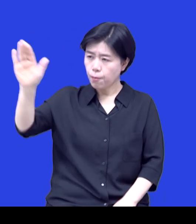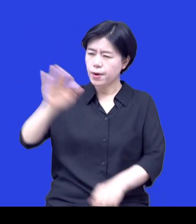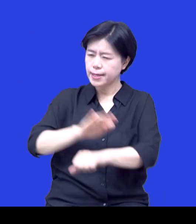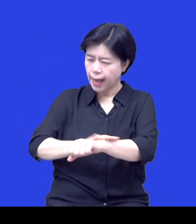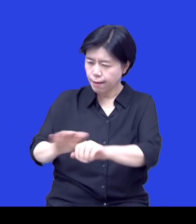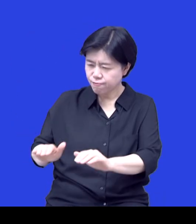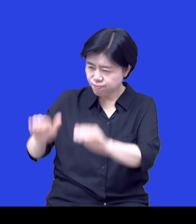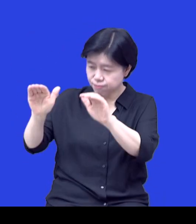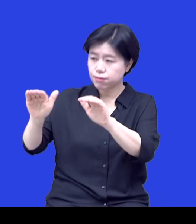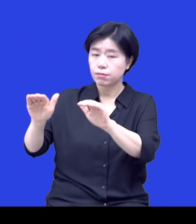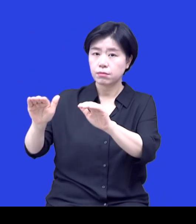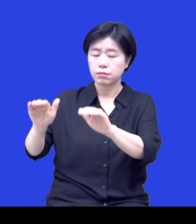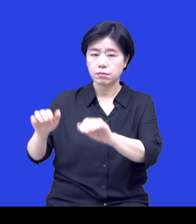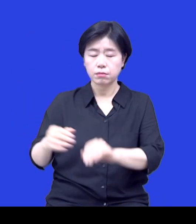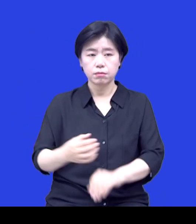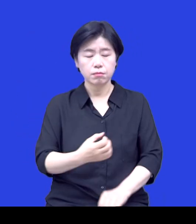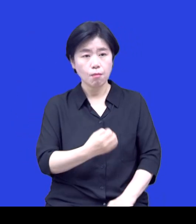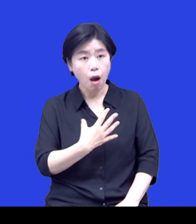번쩍 들었어요. What?